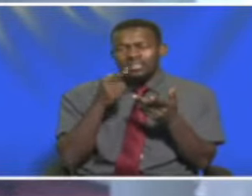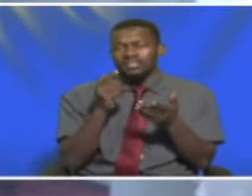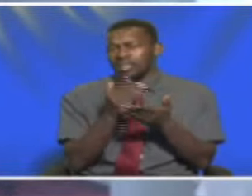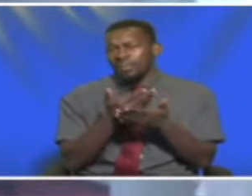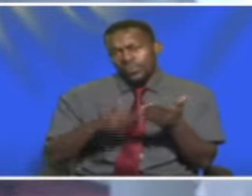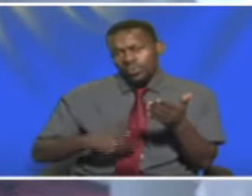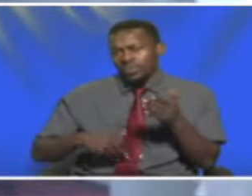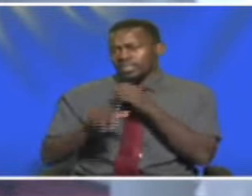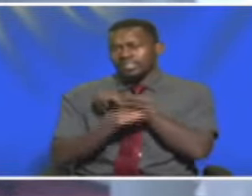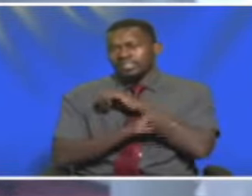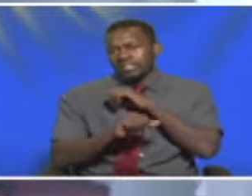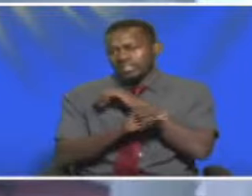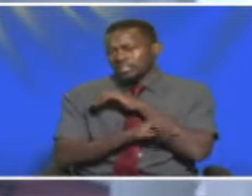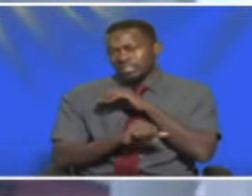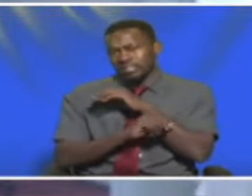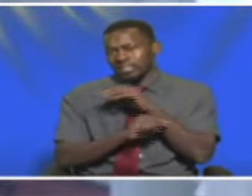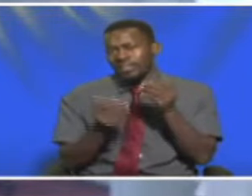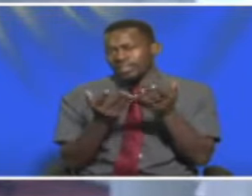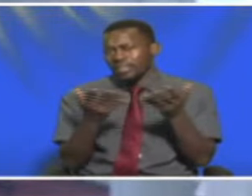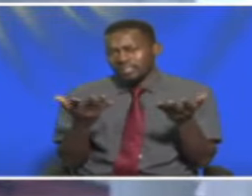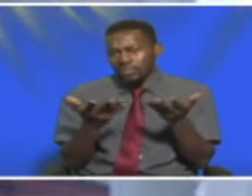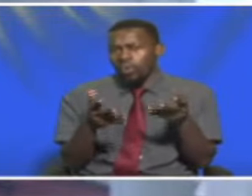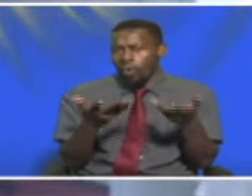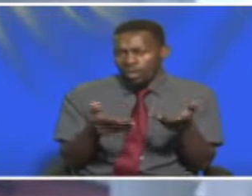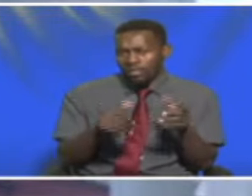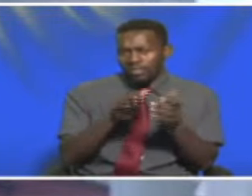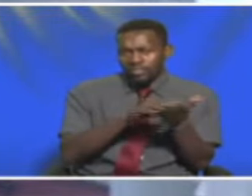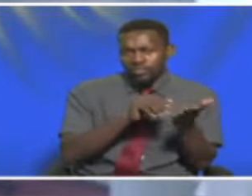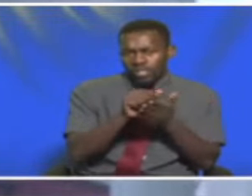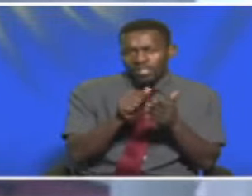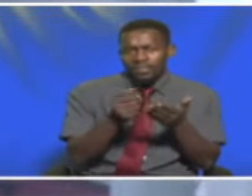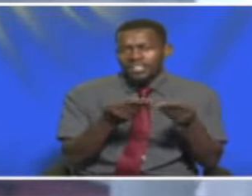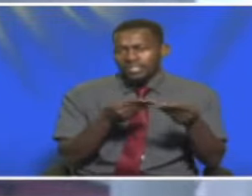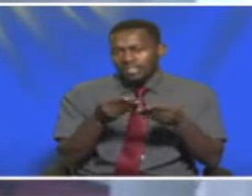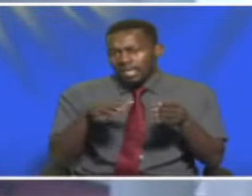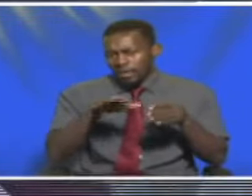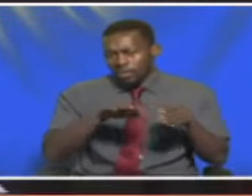kupora mali za watu na biashara katikati ya jiji la Nairobi.